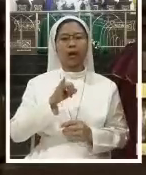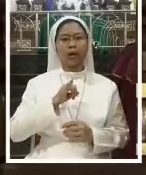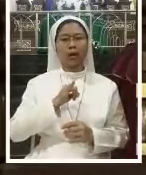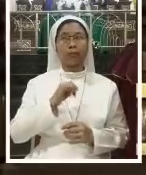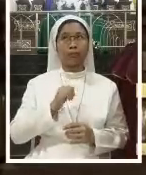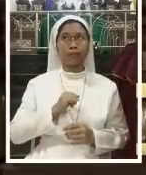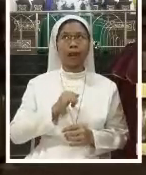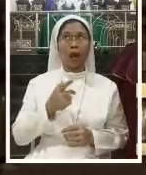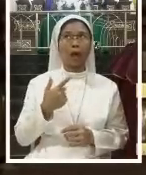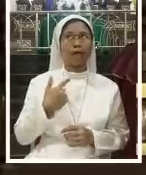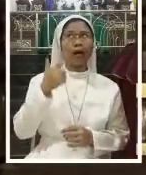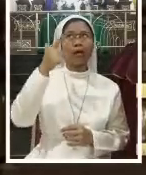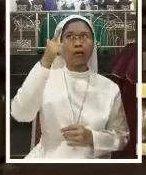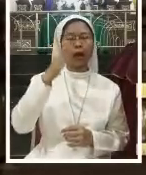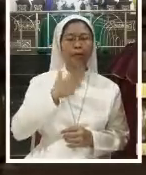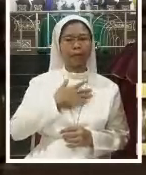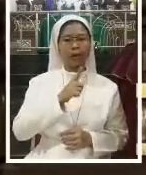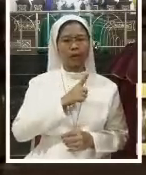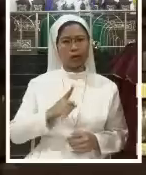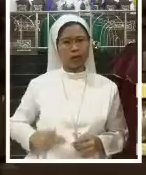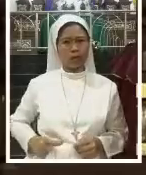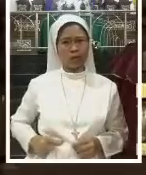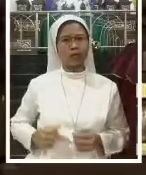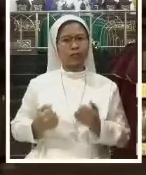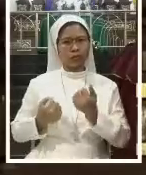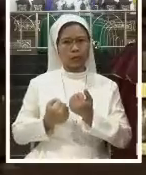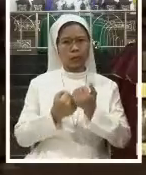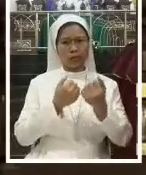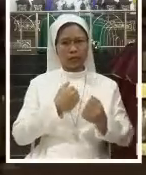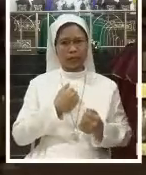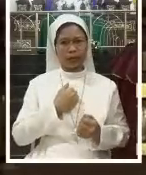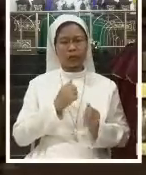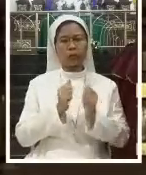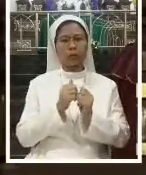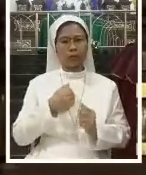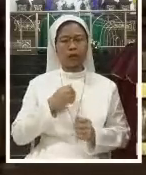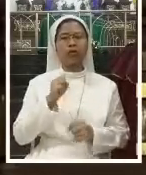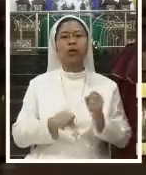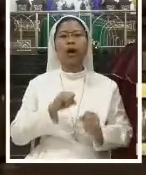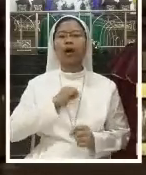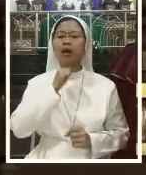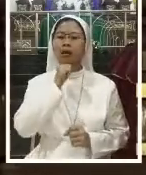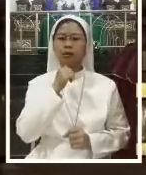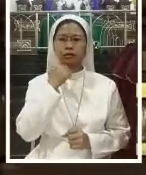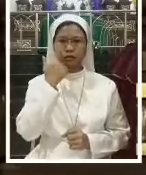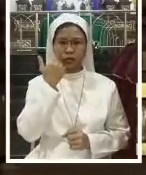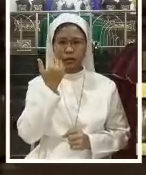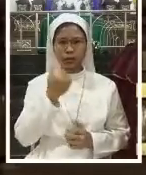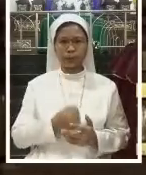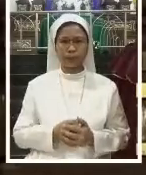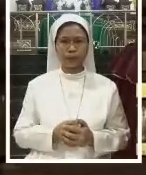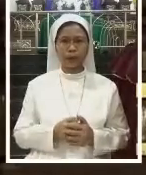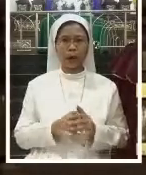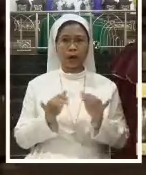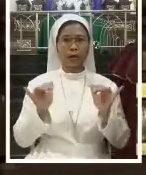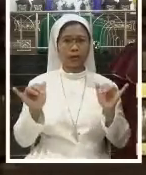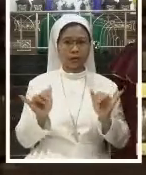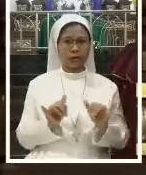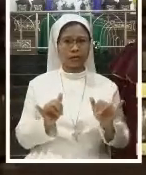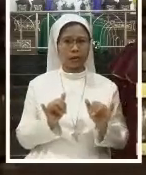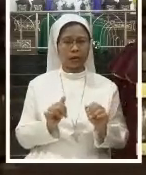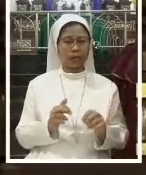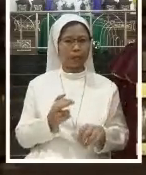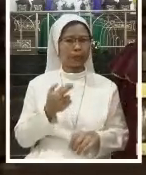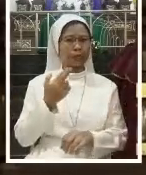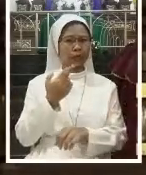Sinusurog ako nin Diyos na kagurangnan, kaya day ako ipapasupog. Kabaing sagapo